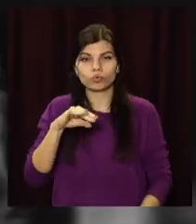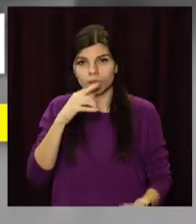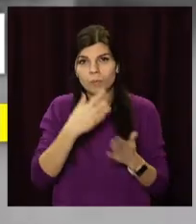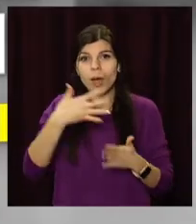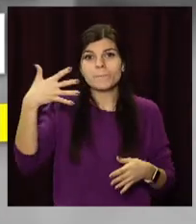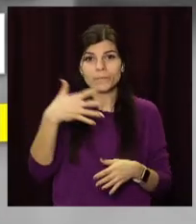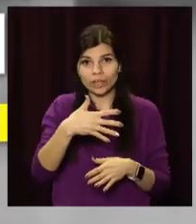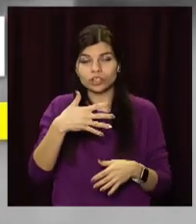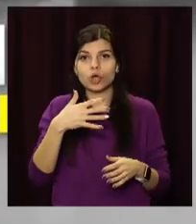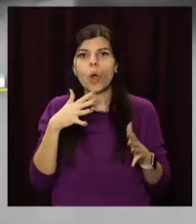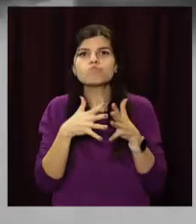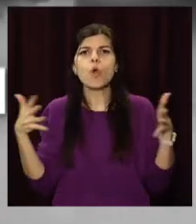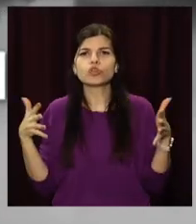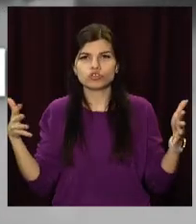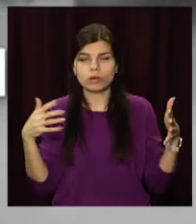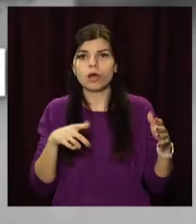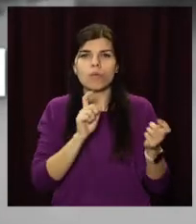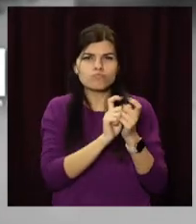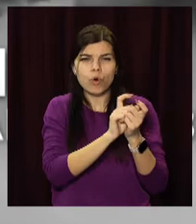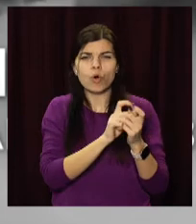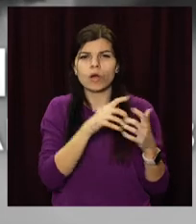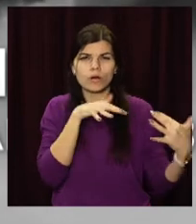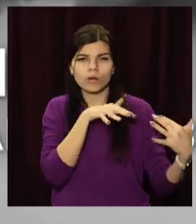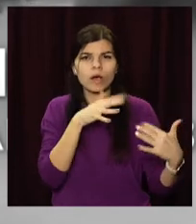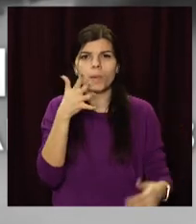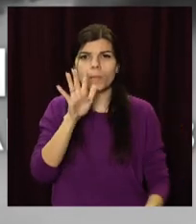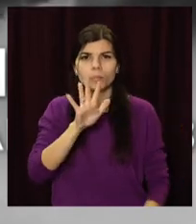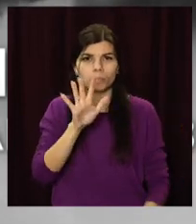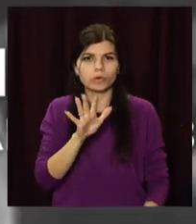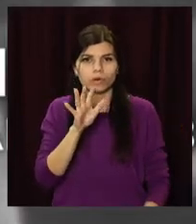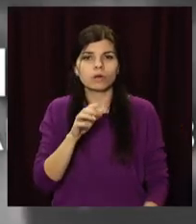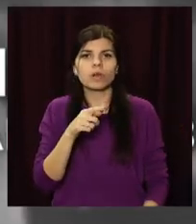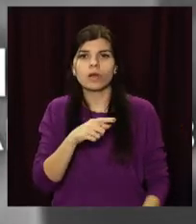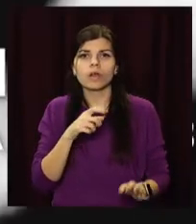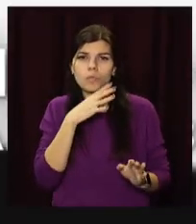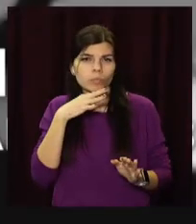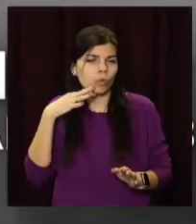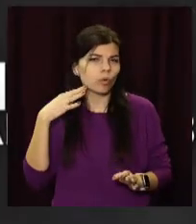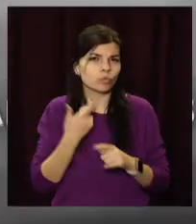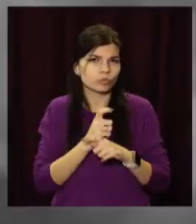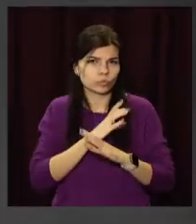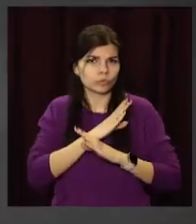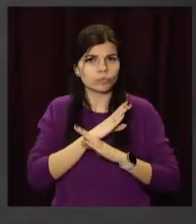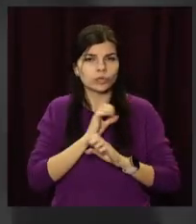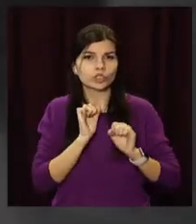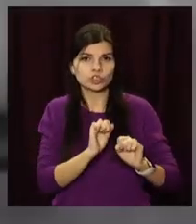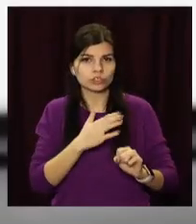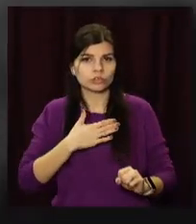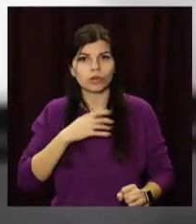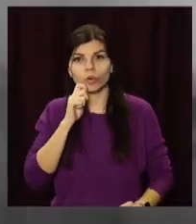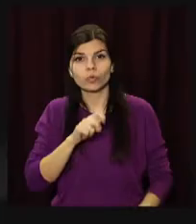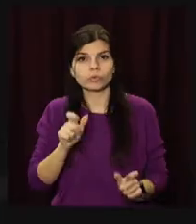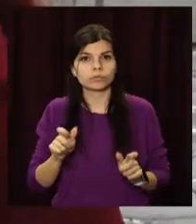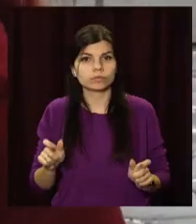війська більшовиків. Бій тривав 5 годин. Тоді загинуло та потрапило в полон більш ніж 150 українських захисників.